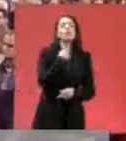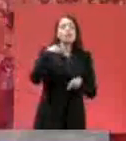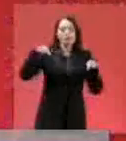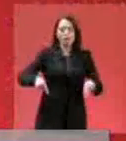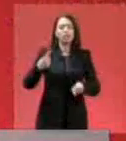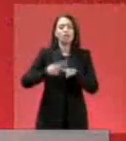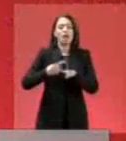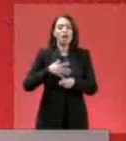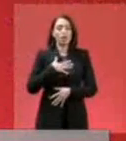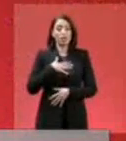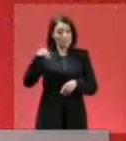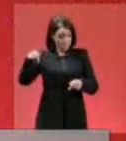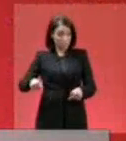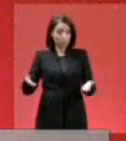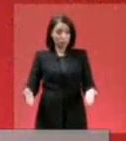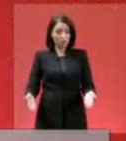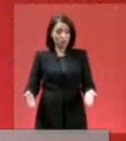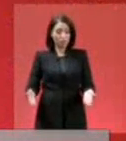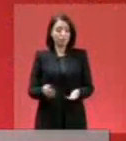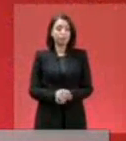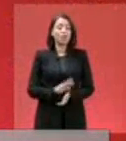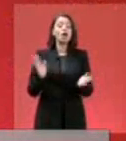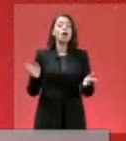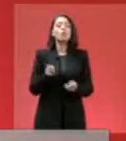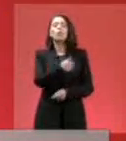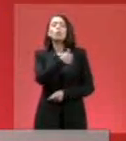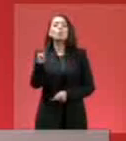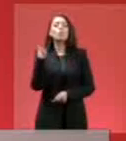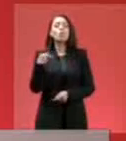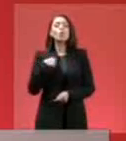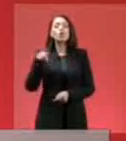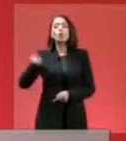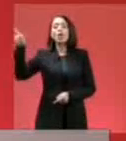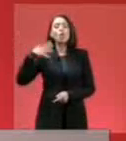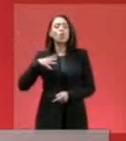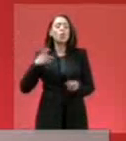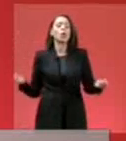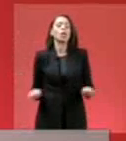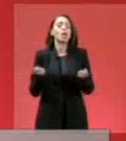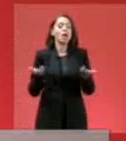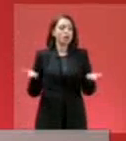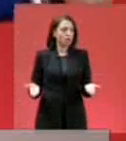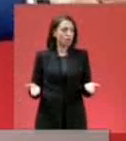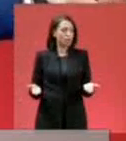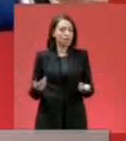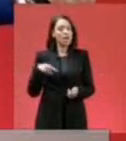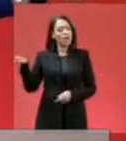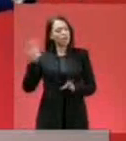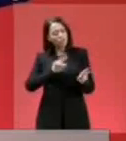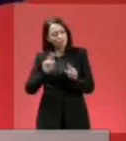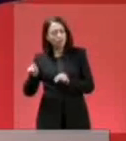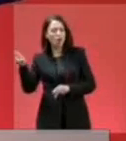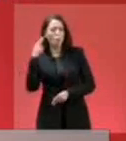Ελλάδας. Και σήμερα, αφού το μόνο που είδαν να αποτυγχάνει τελικά είναι οι ίδιες οι προβλέψεις